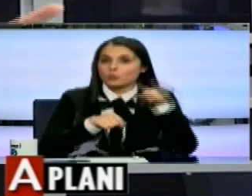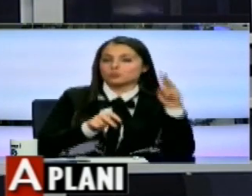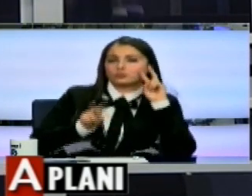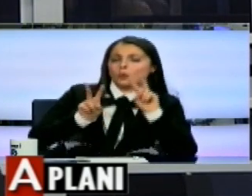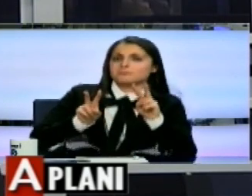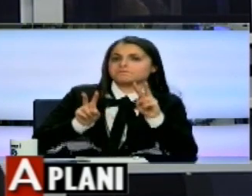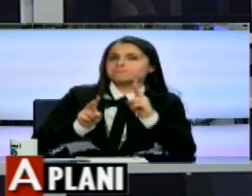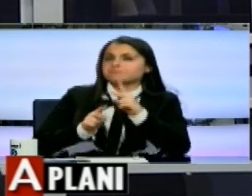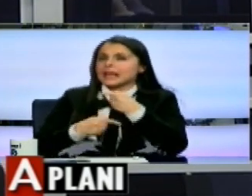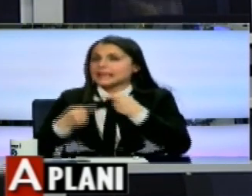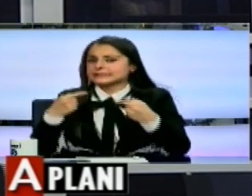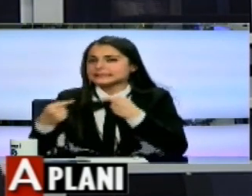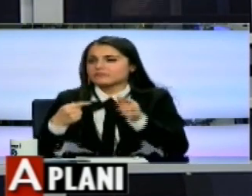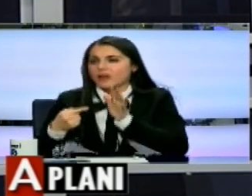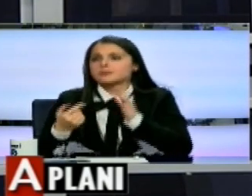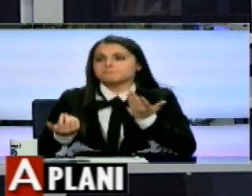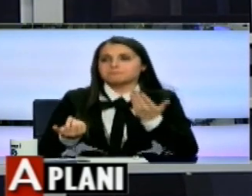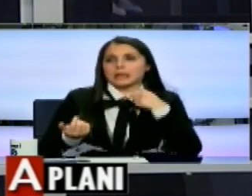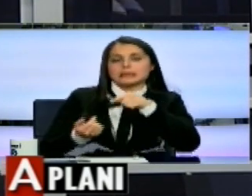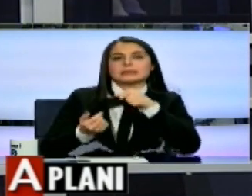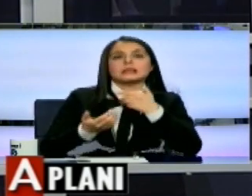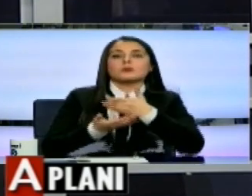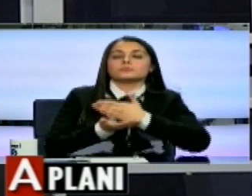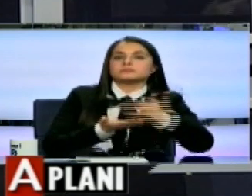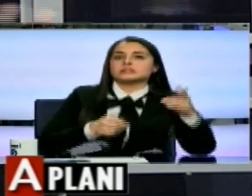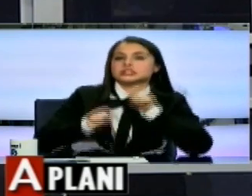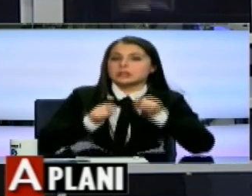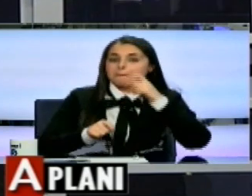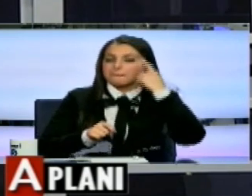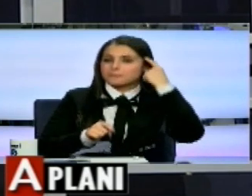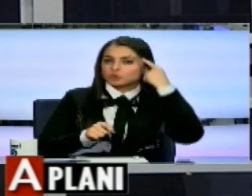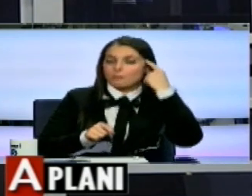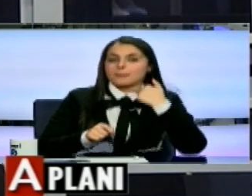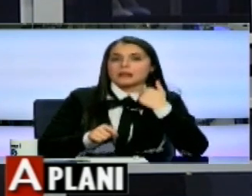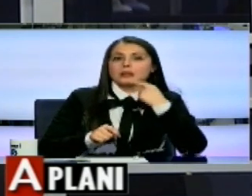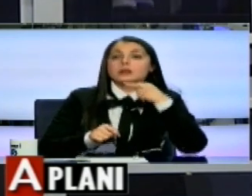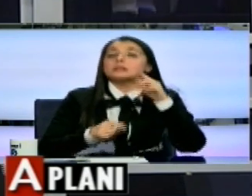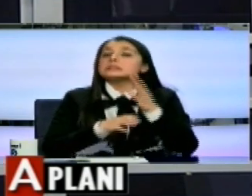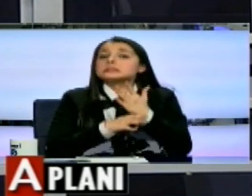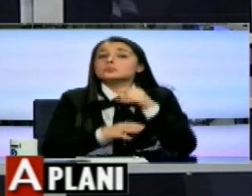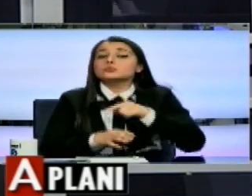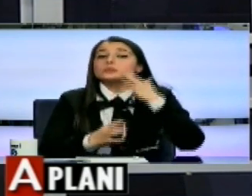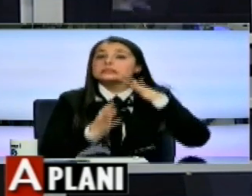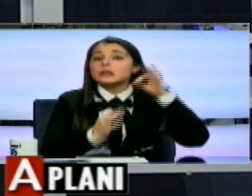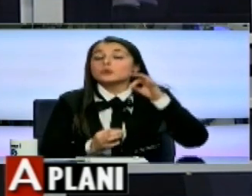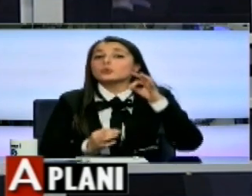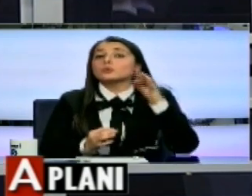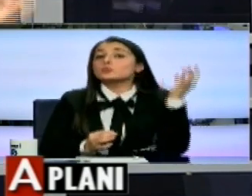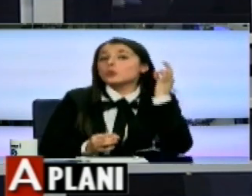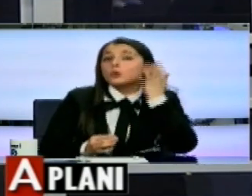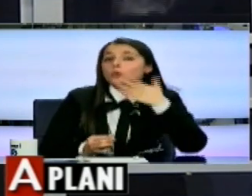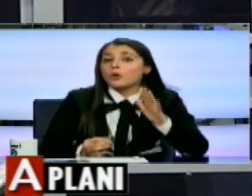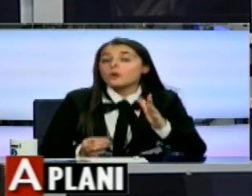de çok değer verdiğimiz bir bakanımız. Çok da hassas bu konuda. Çünkü bu insanlar duymuyor ve işitemiyorlar